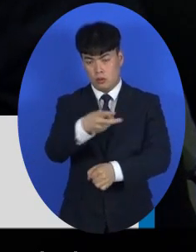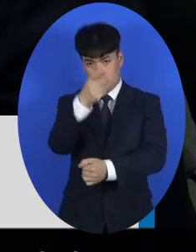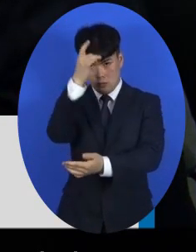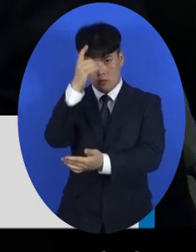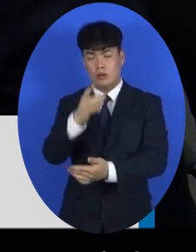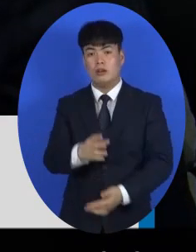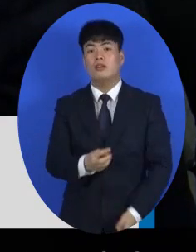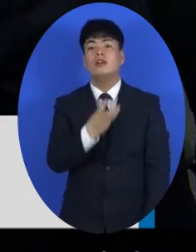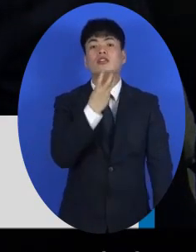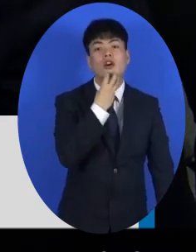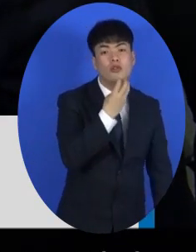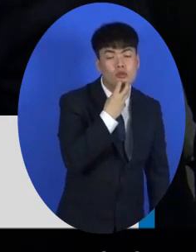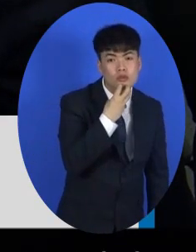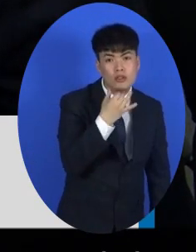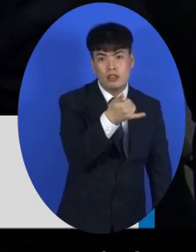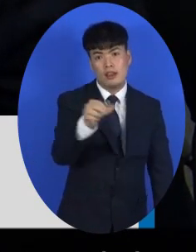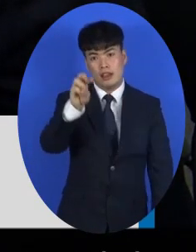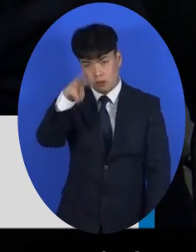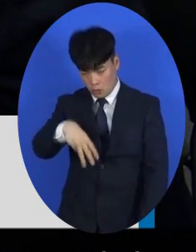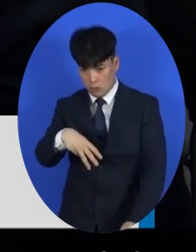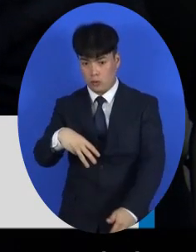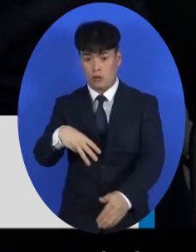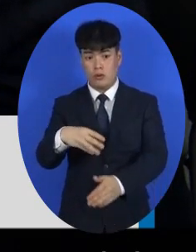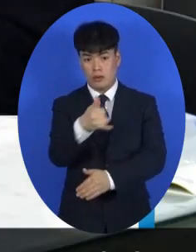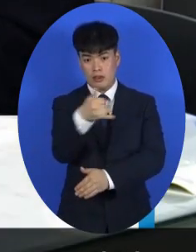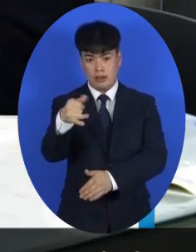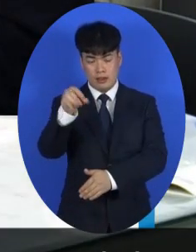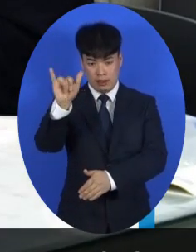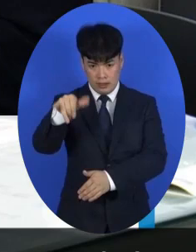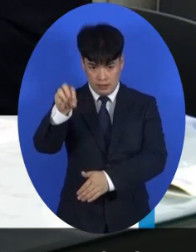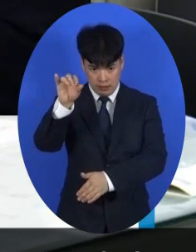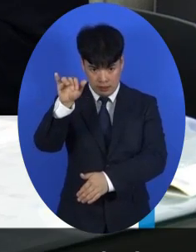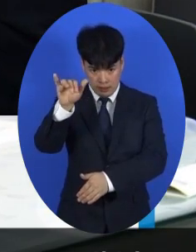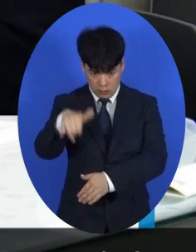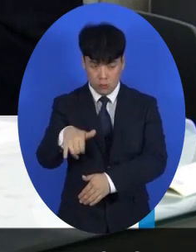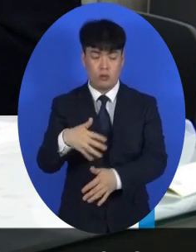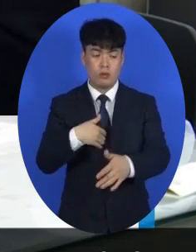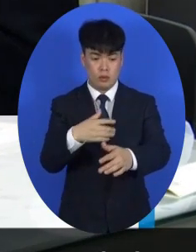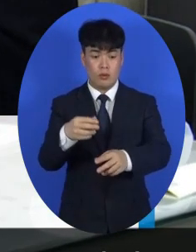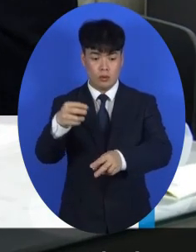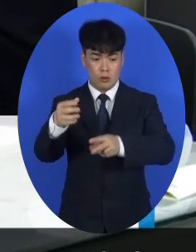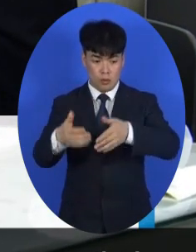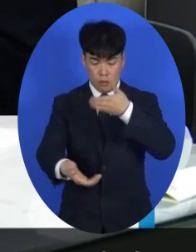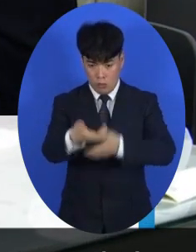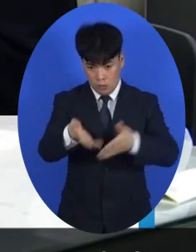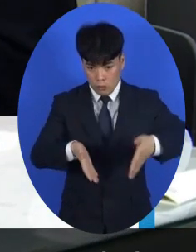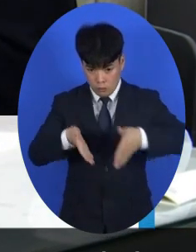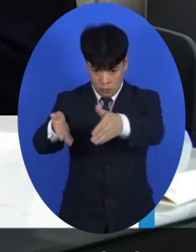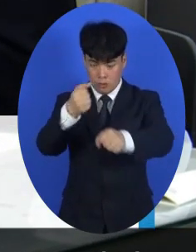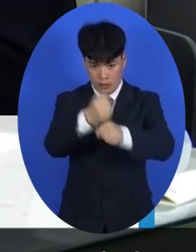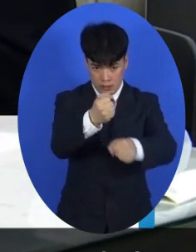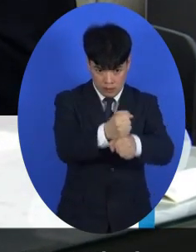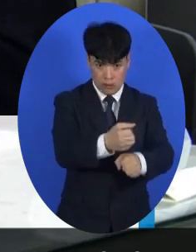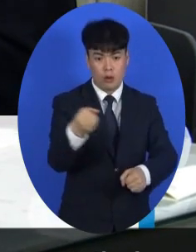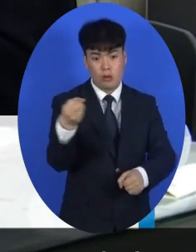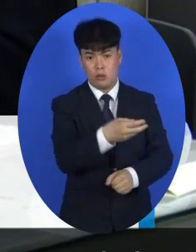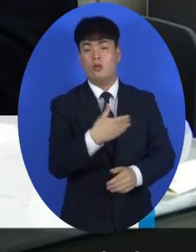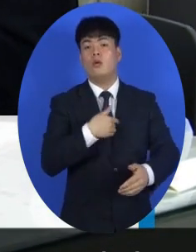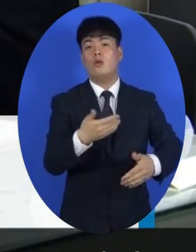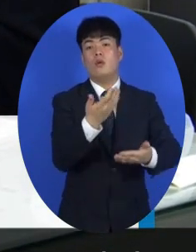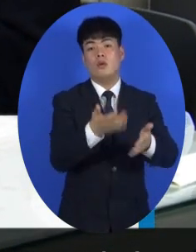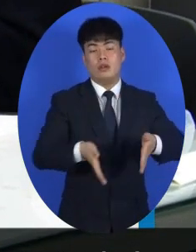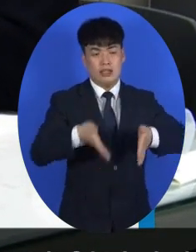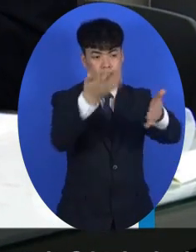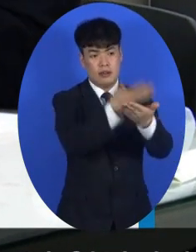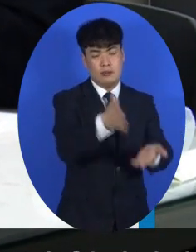고속도로 건설 2,500억 원 등 국가 사업을 비롯해 입장 진천 국도 건설 300억 원, 도시첨단 산업단지